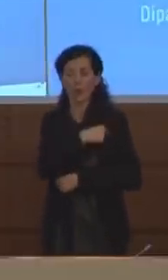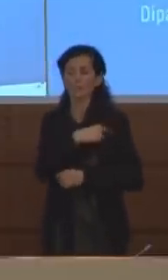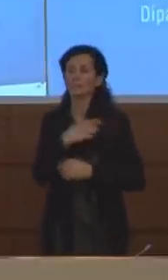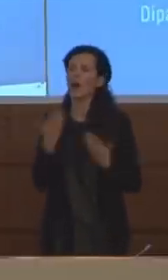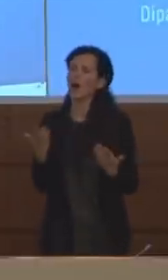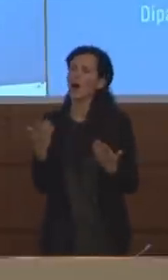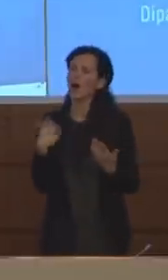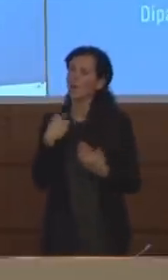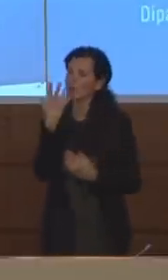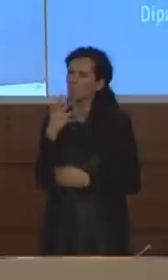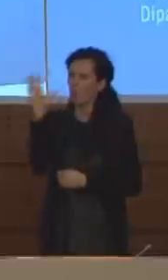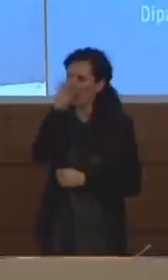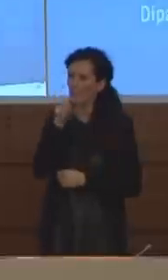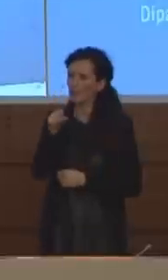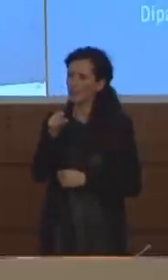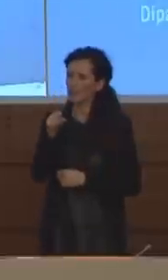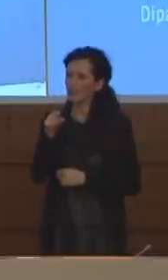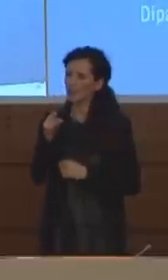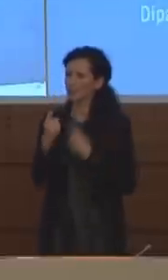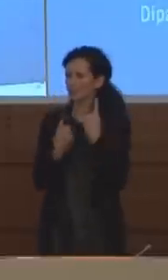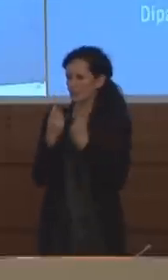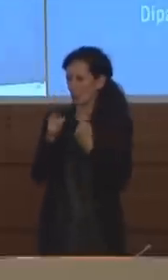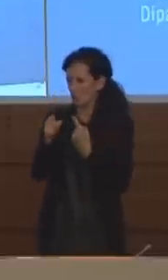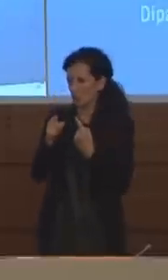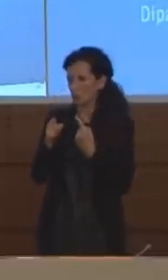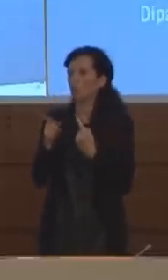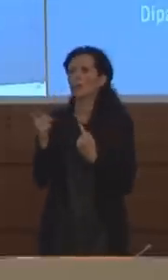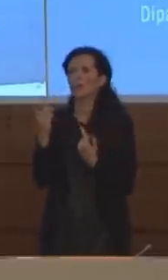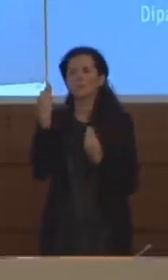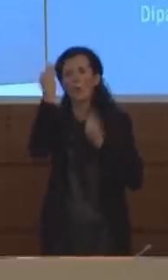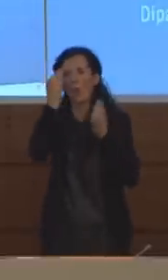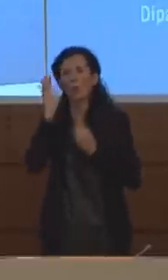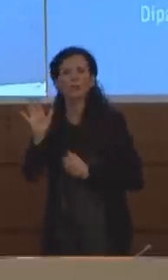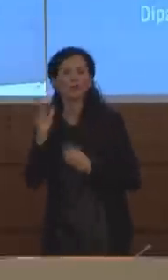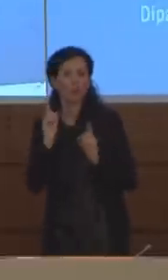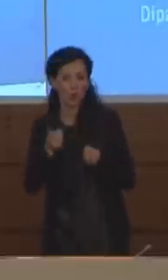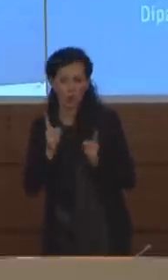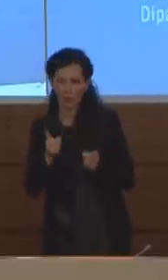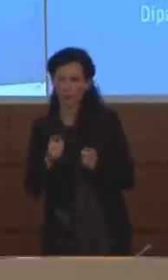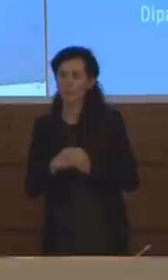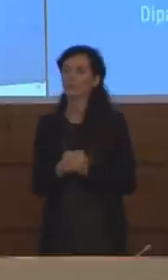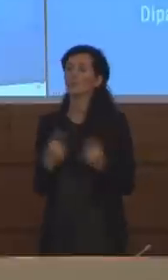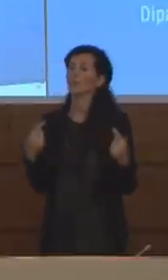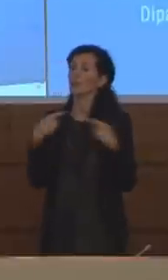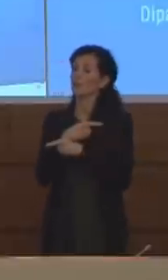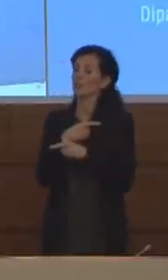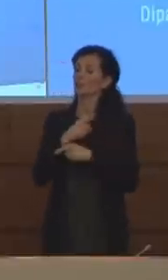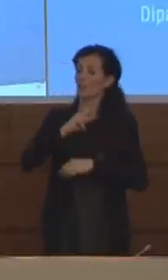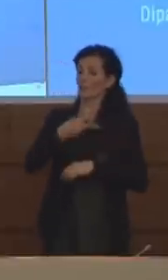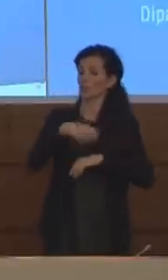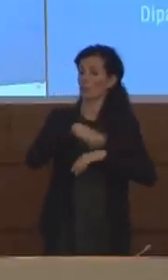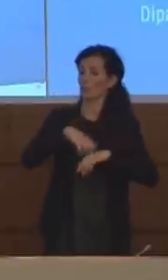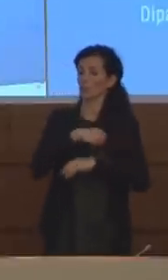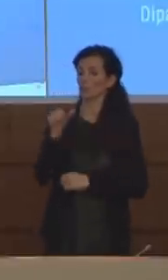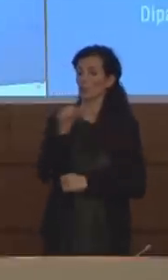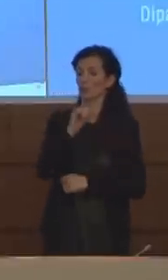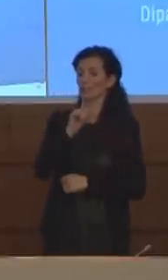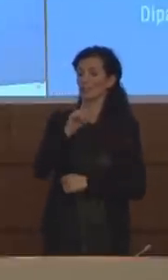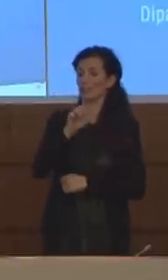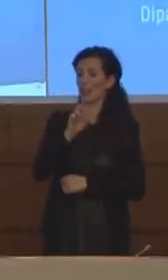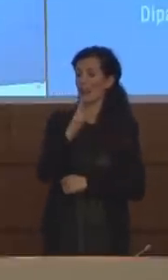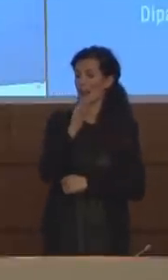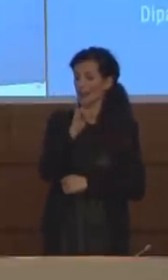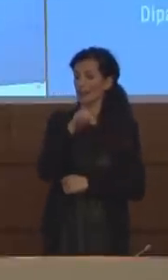capire che cosa pensa di questa cosa è la seconda domanda invece il viceministro si leri oggi ha detto che secondo lui